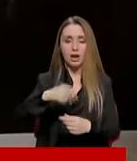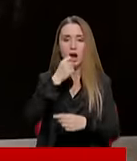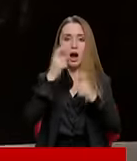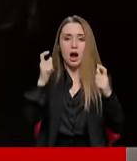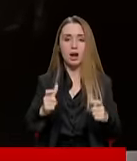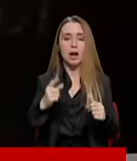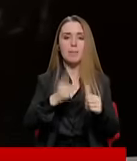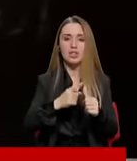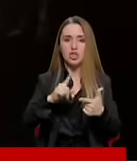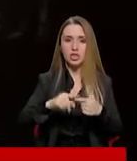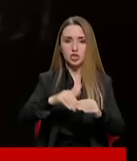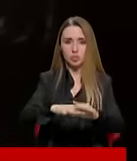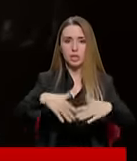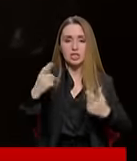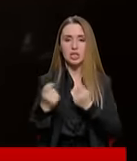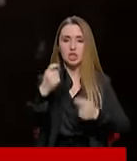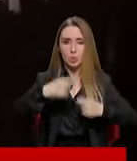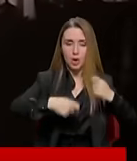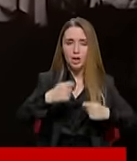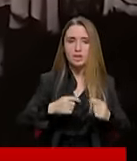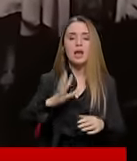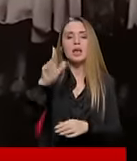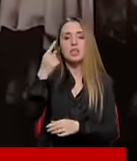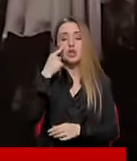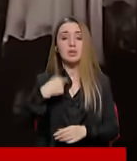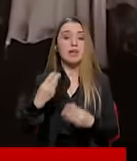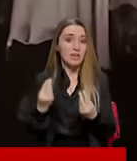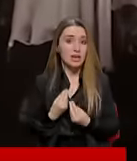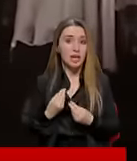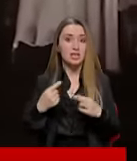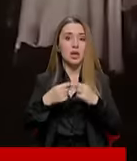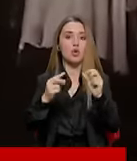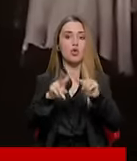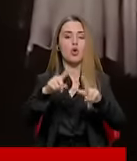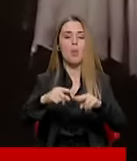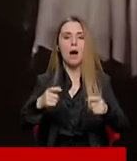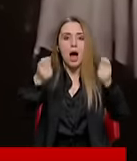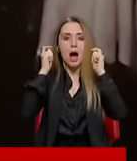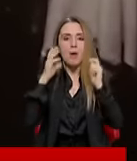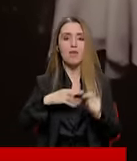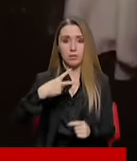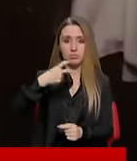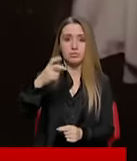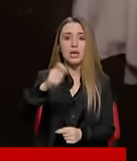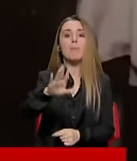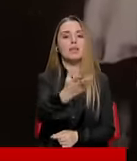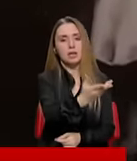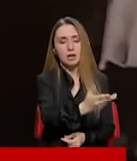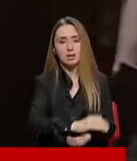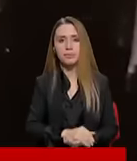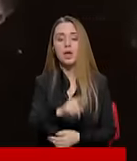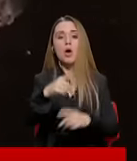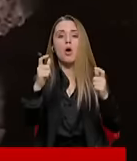paras 1 2 meclis İş Bankası ileride bize verirlerse Roma hamamı da dahil elimizden aldılar ve yapmadılar orayı